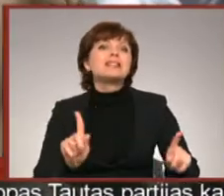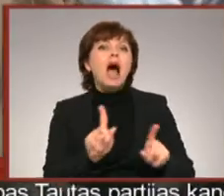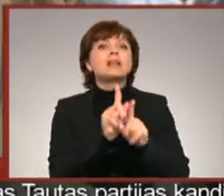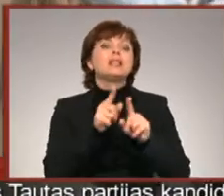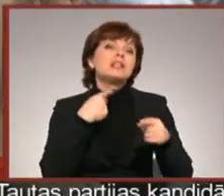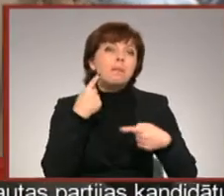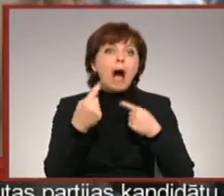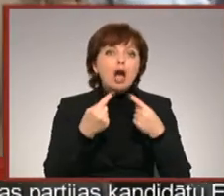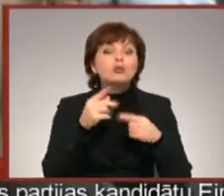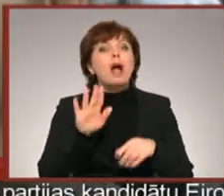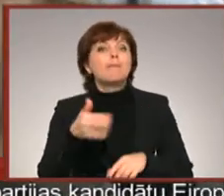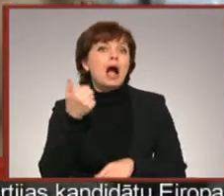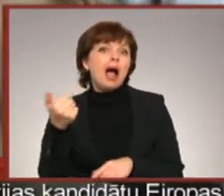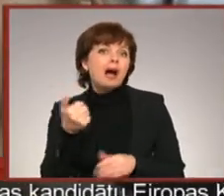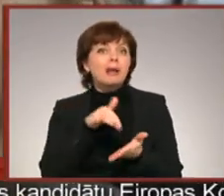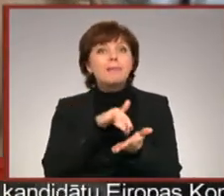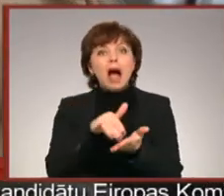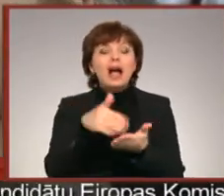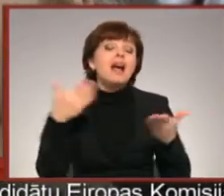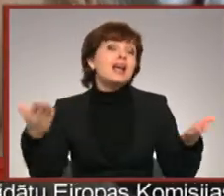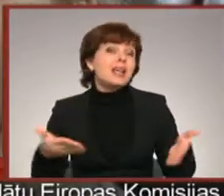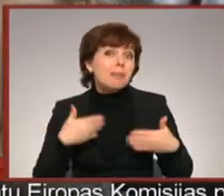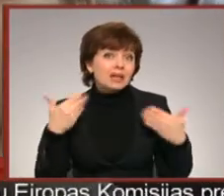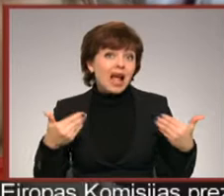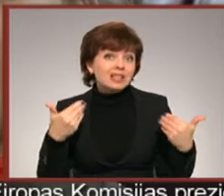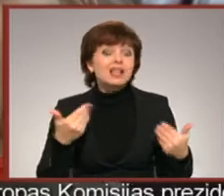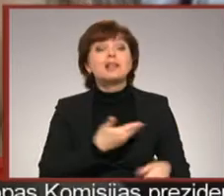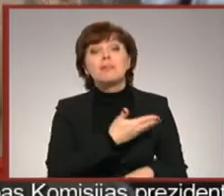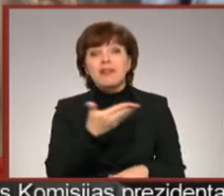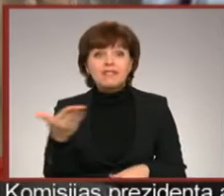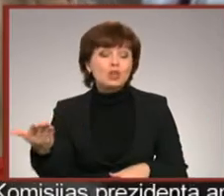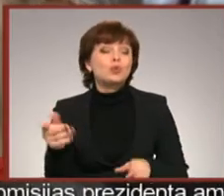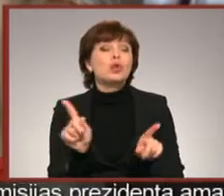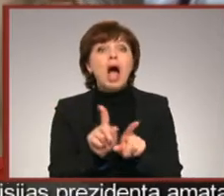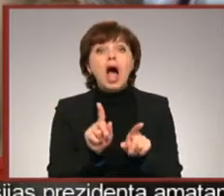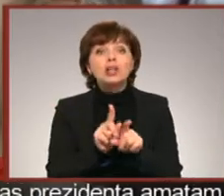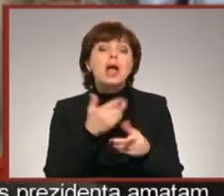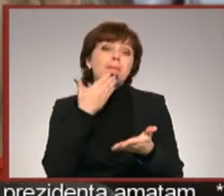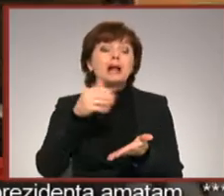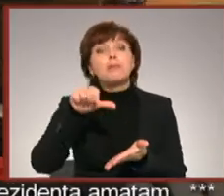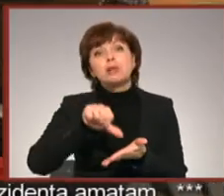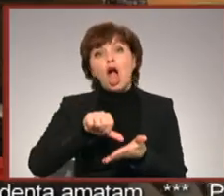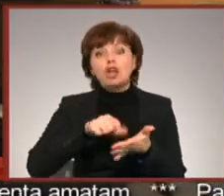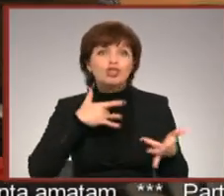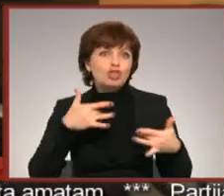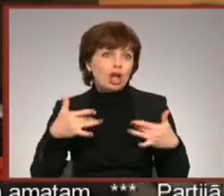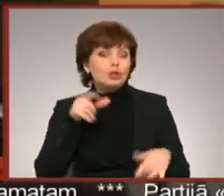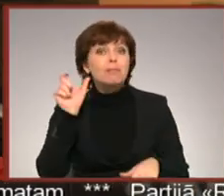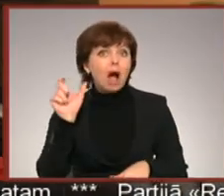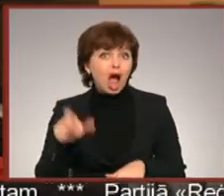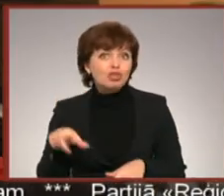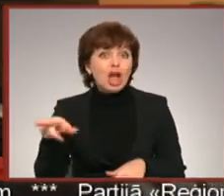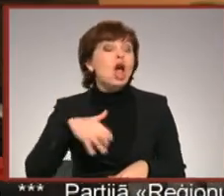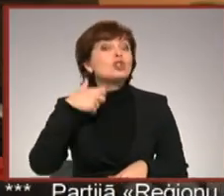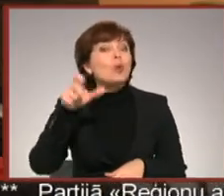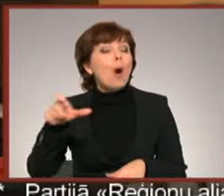kā viņiem pa šiem gadiem ir gājis un iepriecinās un viņus. Parādot uz kaut kādas priekšnesumas paši. Pasākuma laikā